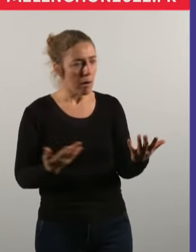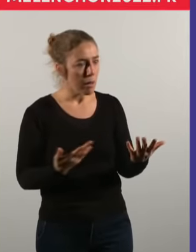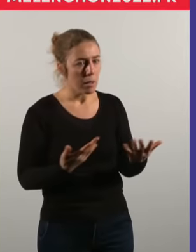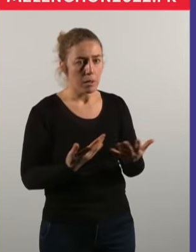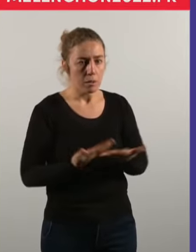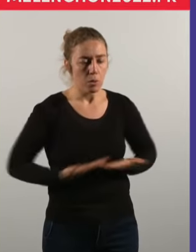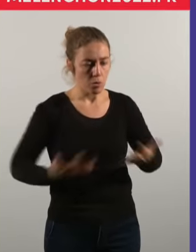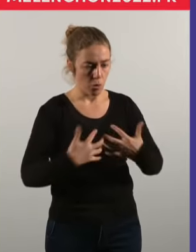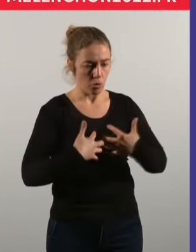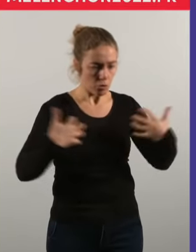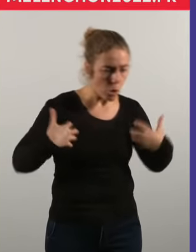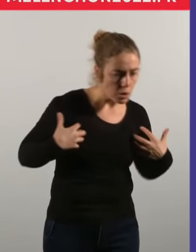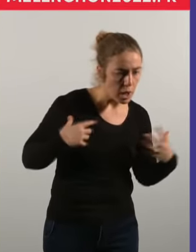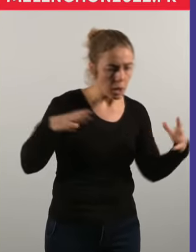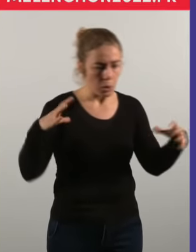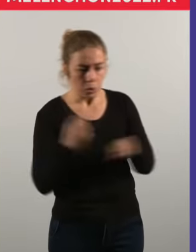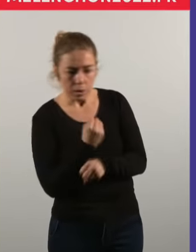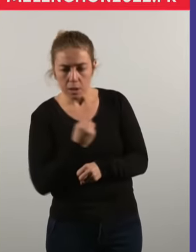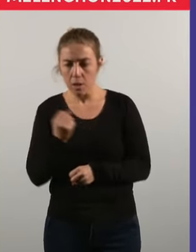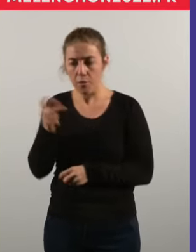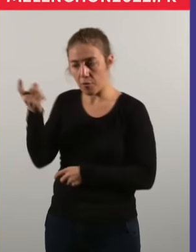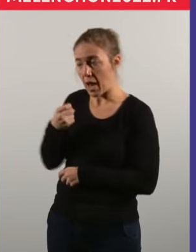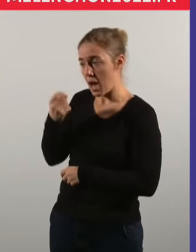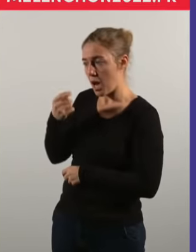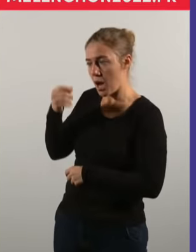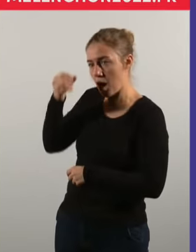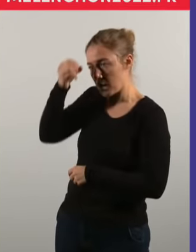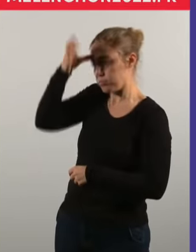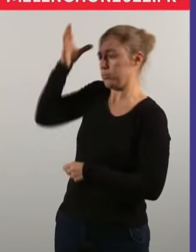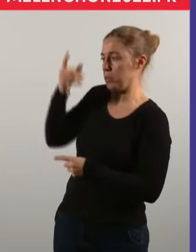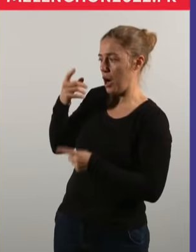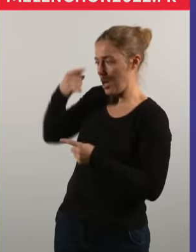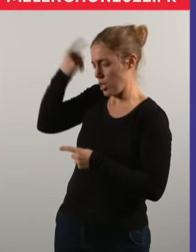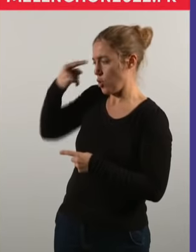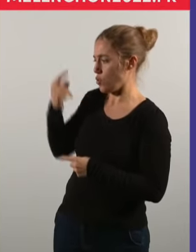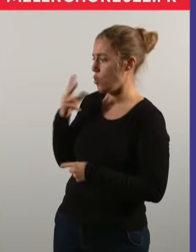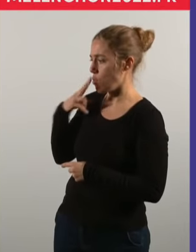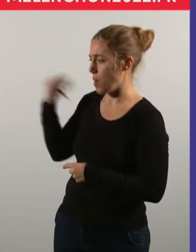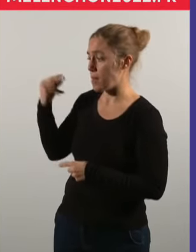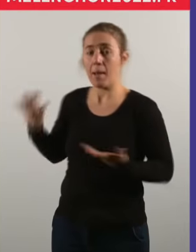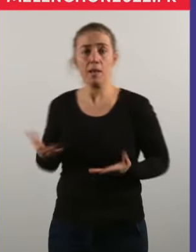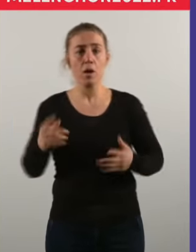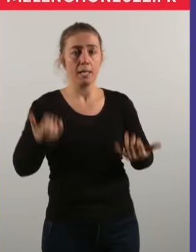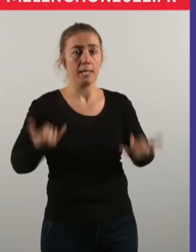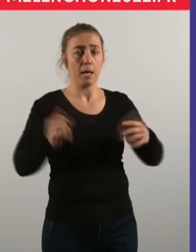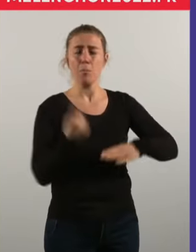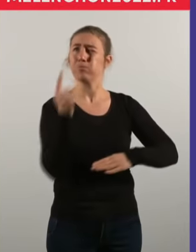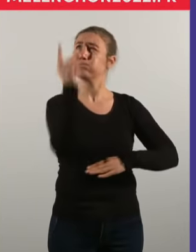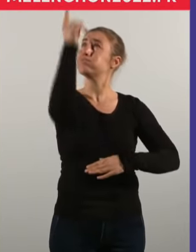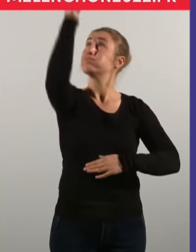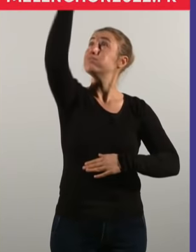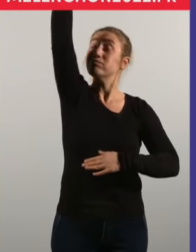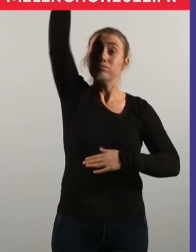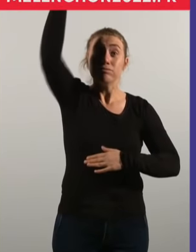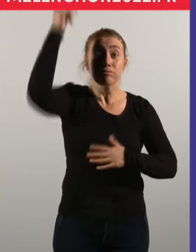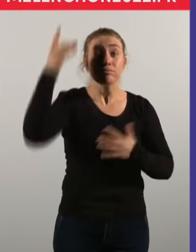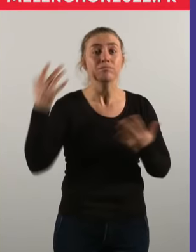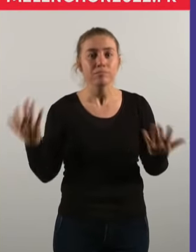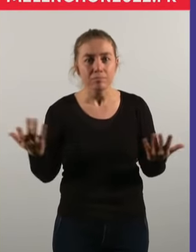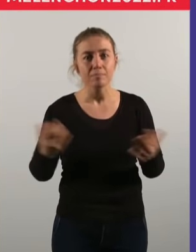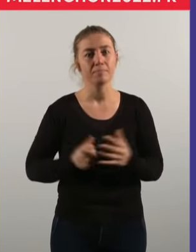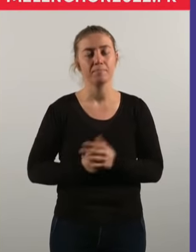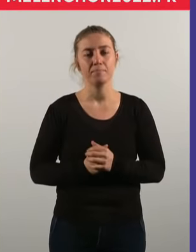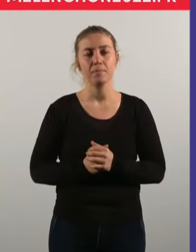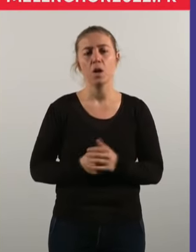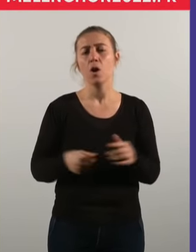de l'intelligence humaine, incroyable. Au-delà de tous les biotopes, voici l'espace infini contenant, comme l'avait annoncé